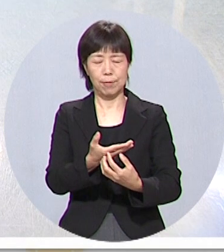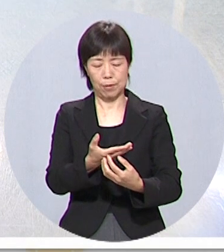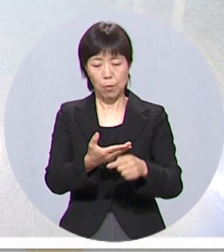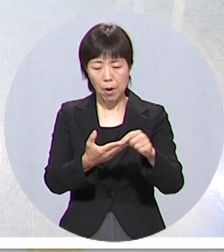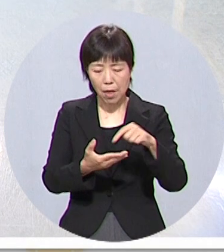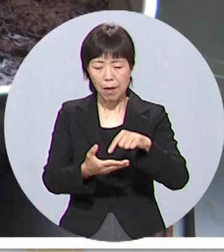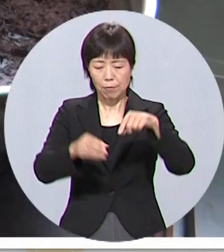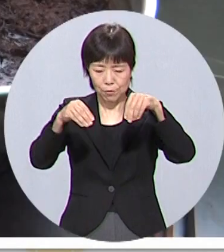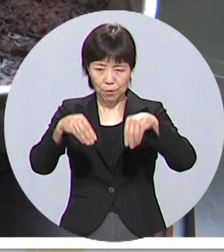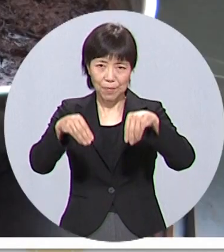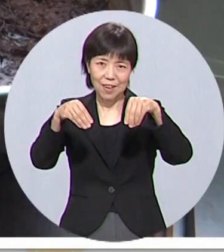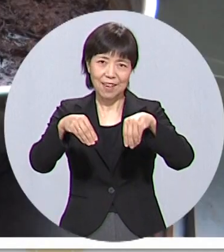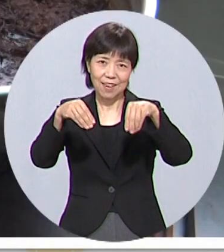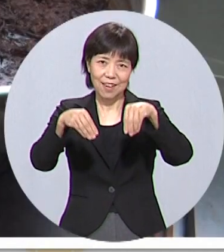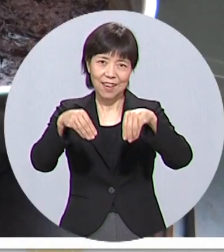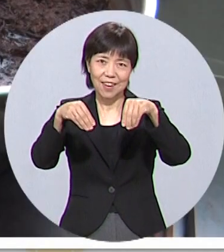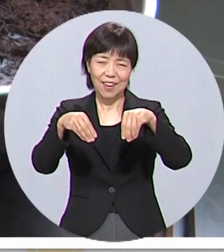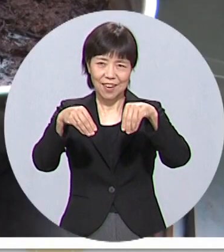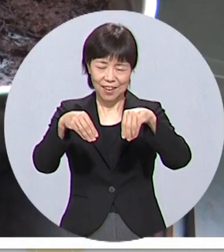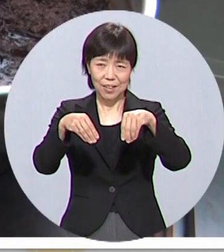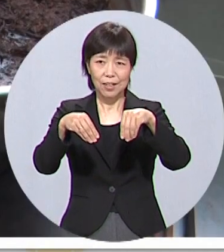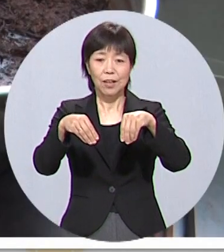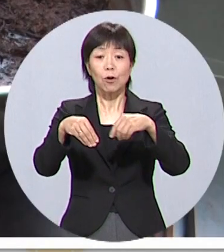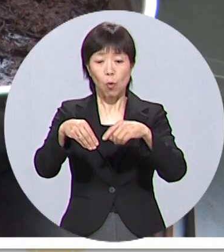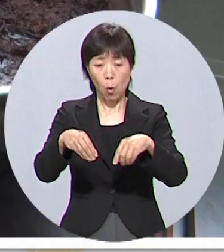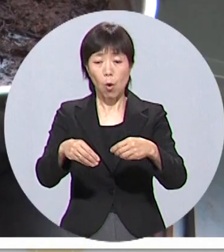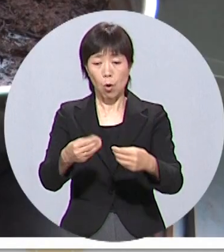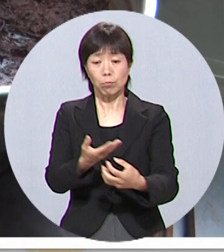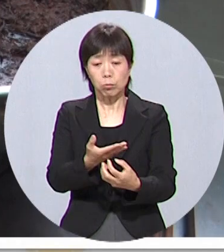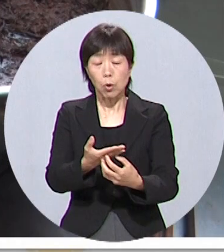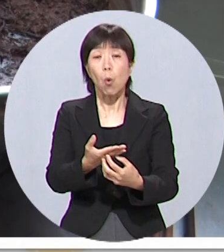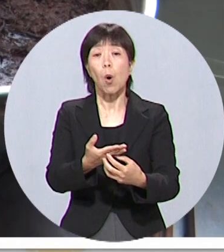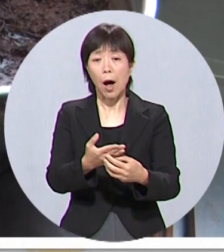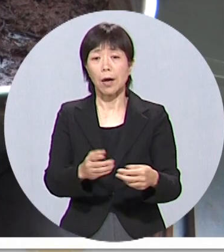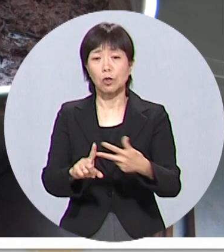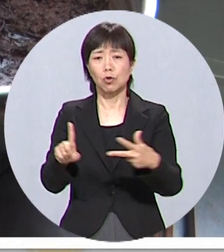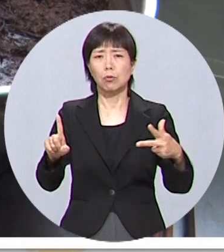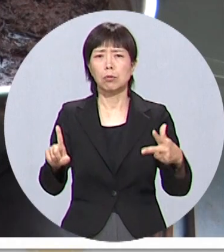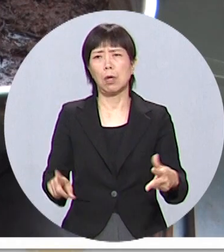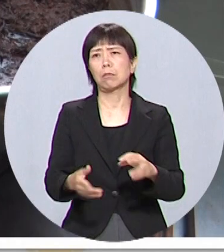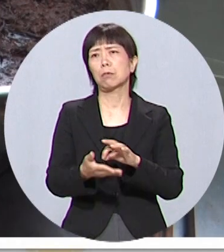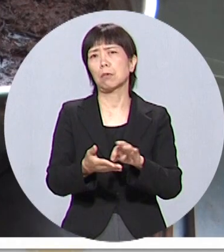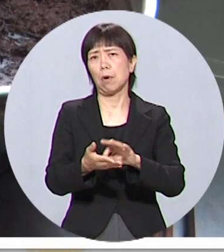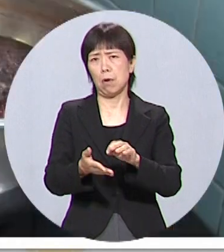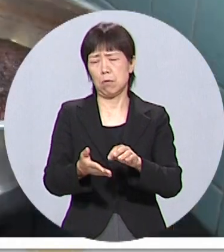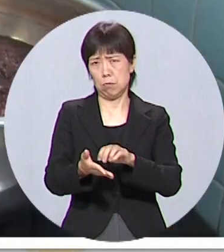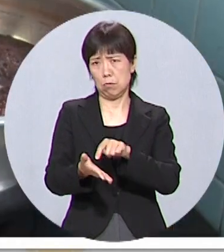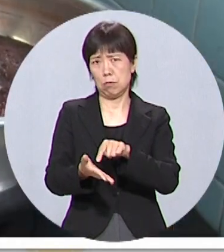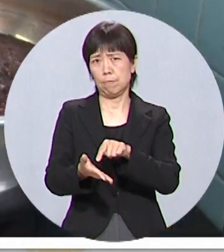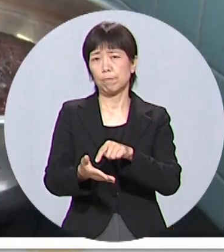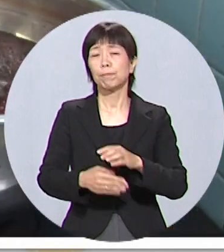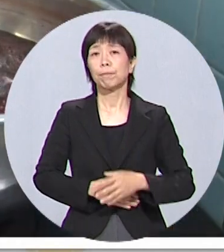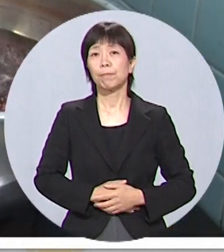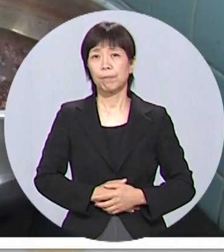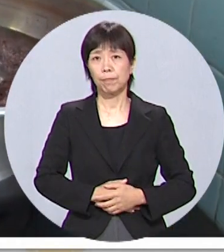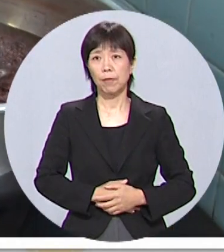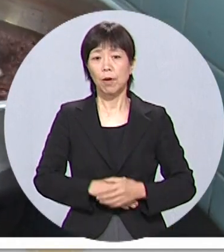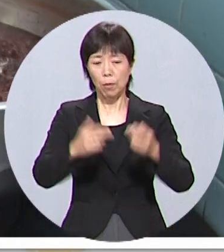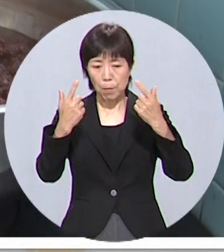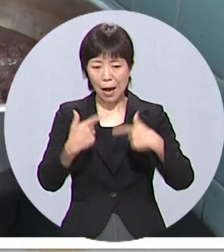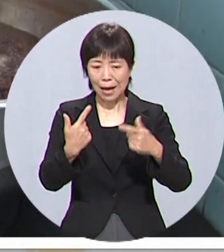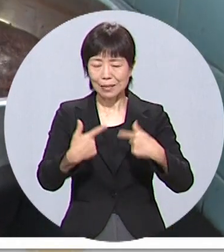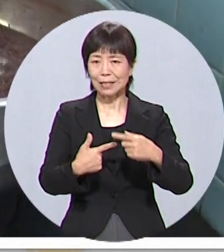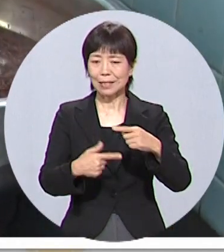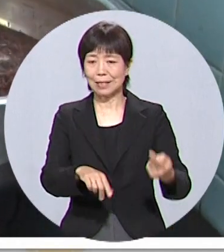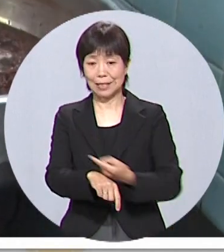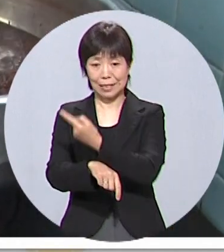ています。染液作りは染める日の1週間前から始まります。毎日1